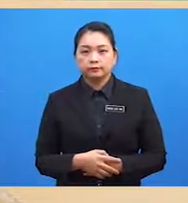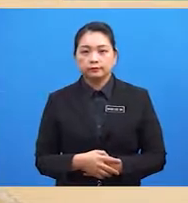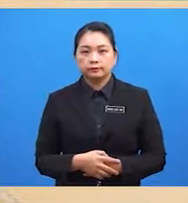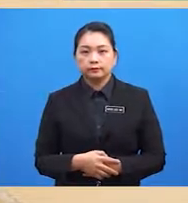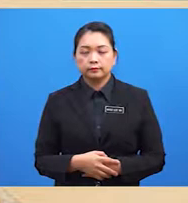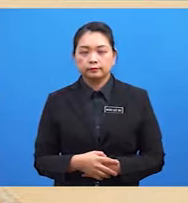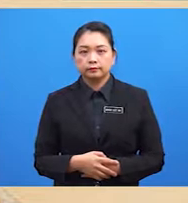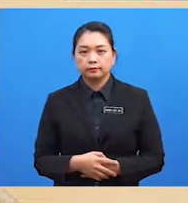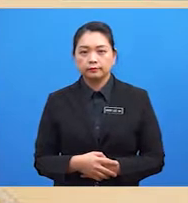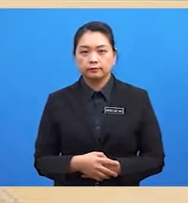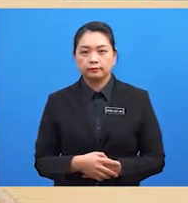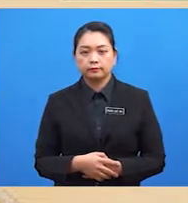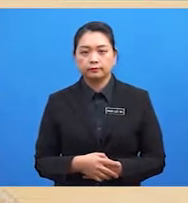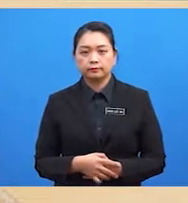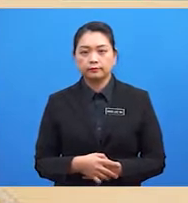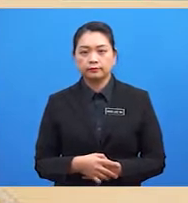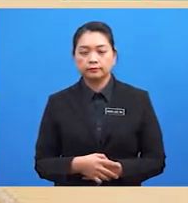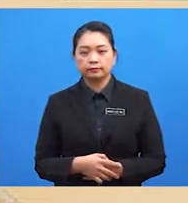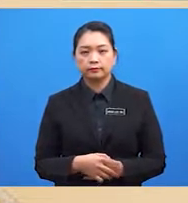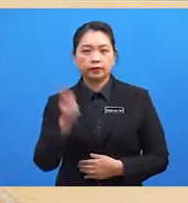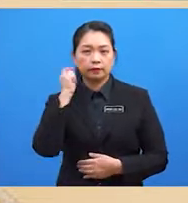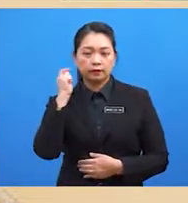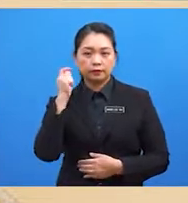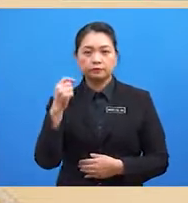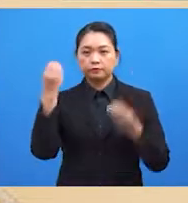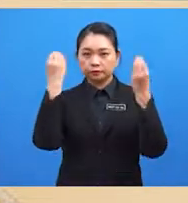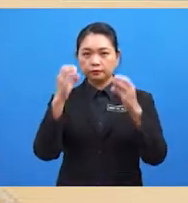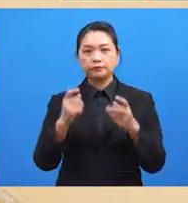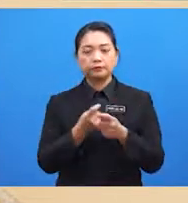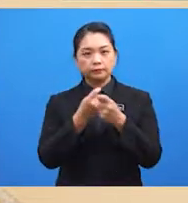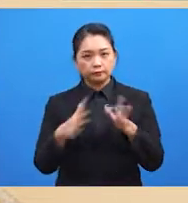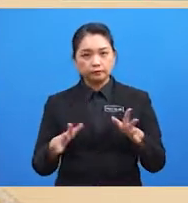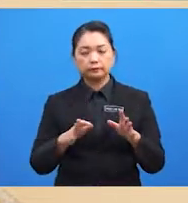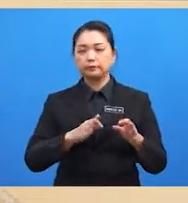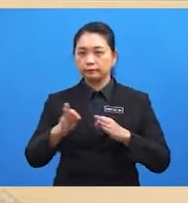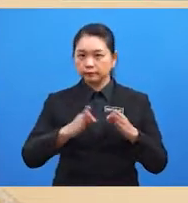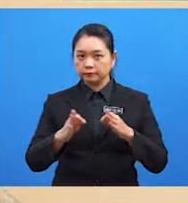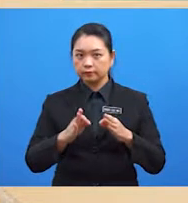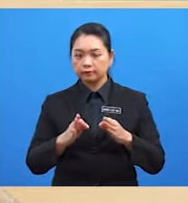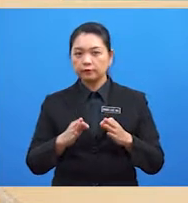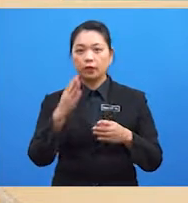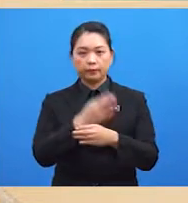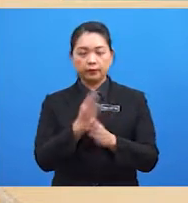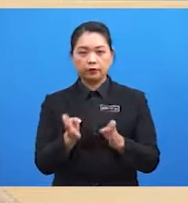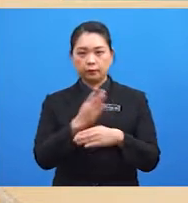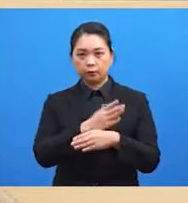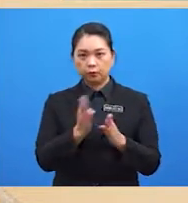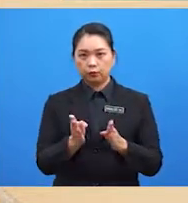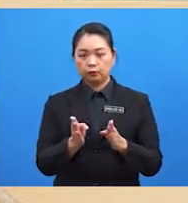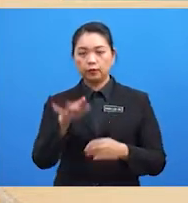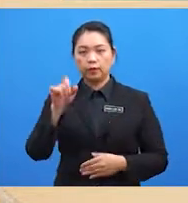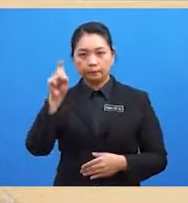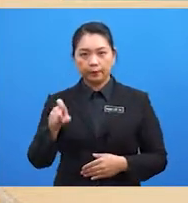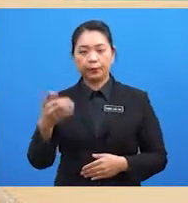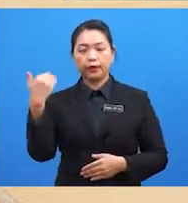Para pelajar sekalian, sebentar tadi cikgu telah menerangkan bentuk-bentuk yang